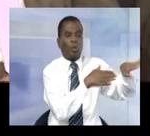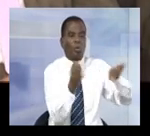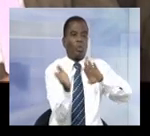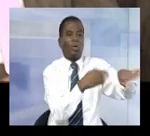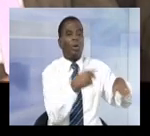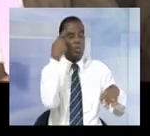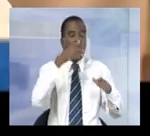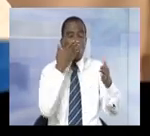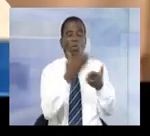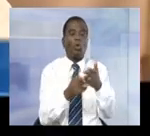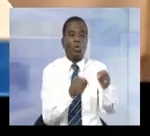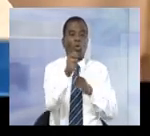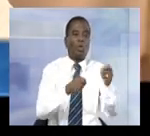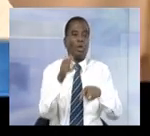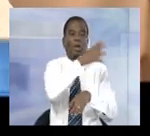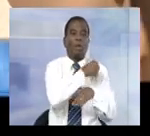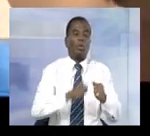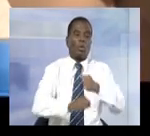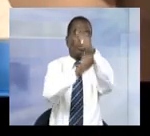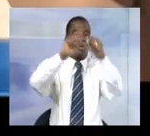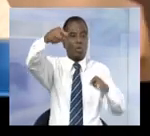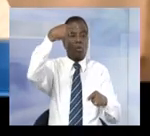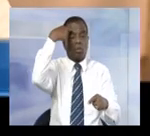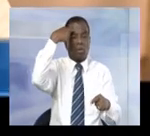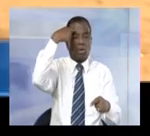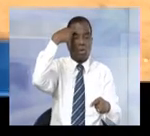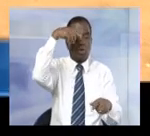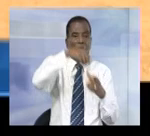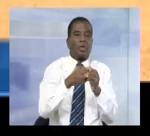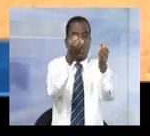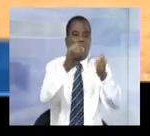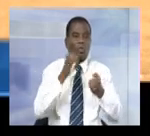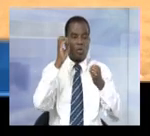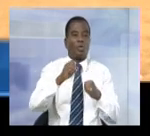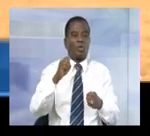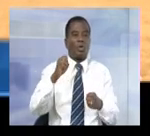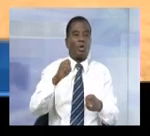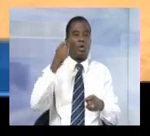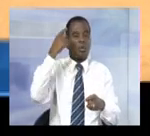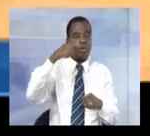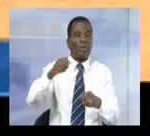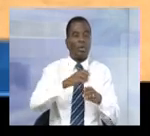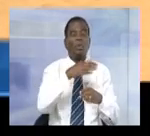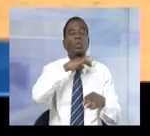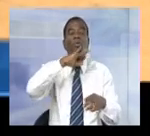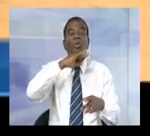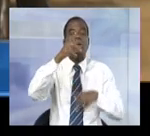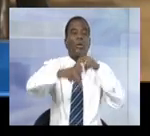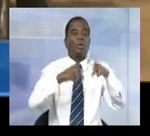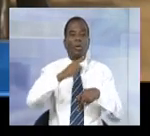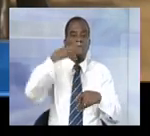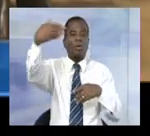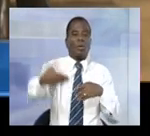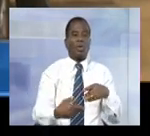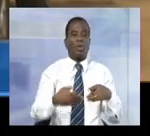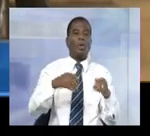leur bonne gestion et surtout pour soutenir le gouvernement dans sa volonté de leur éviter nuisances et pollutions, les populations sont